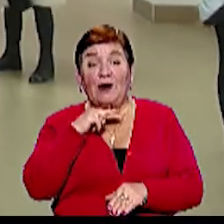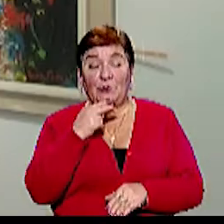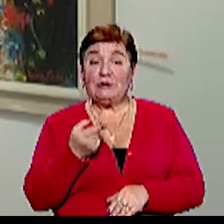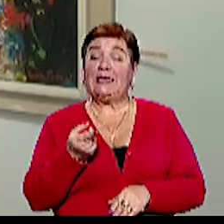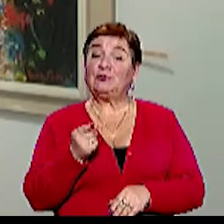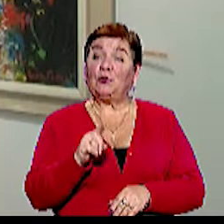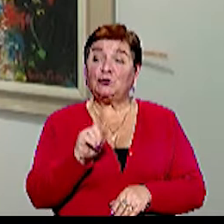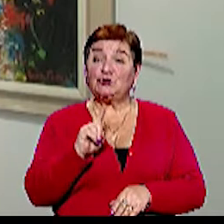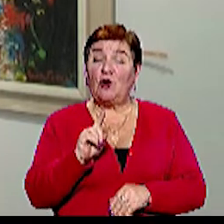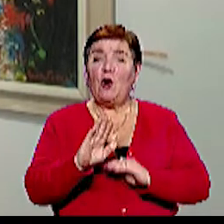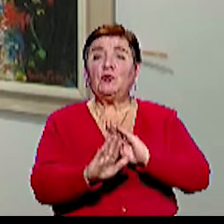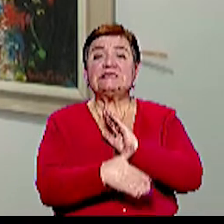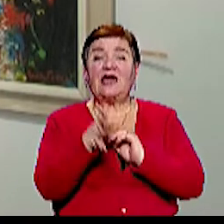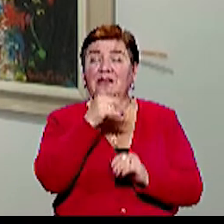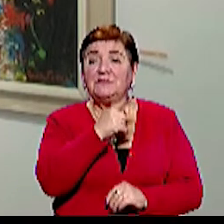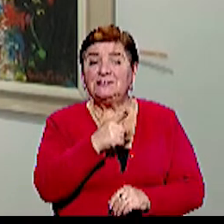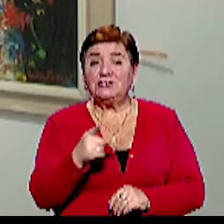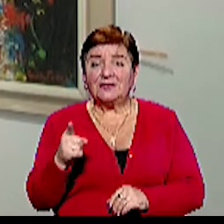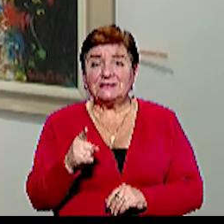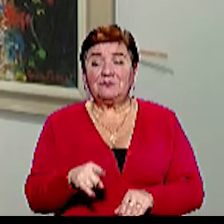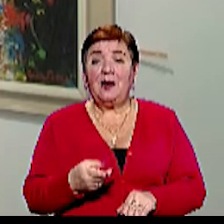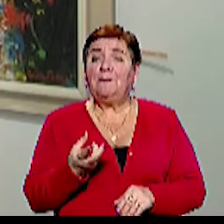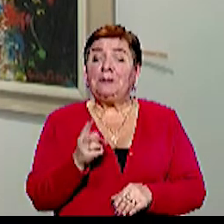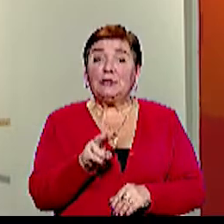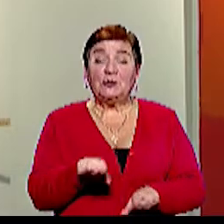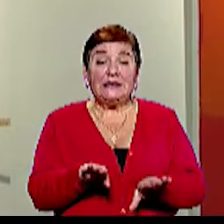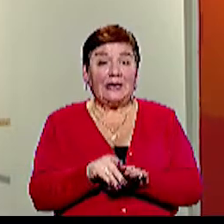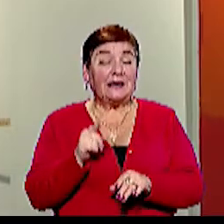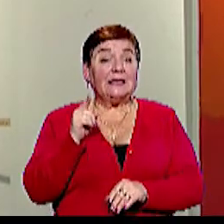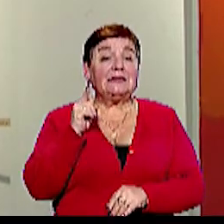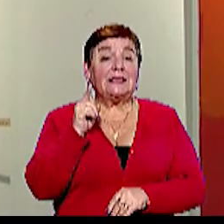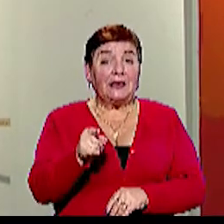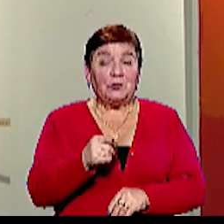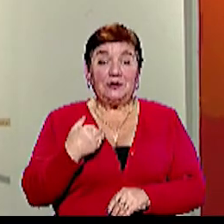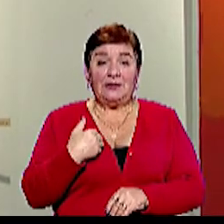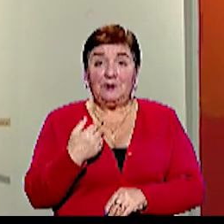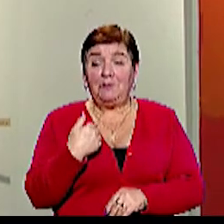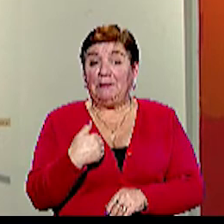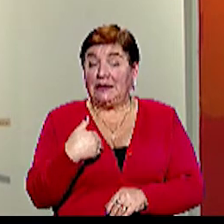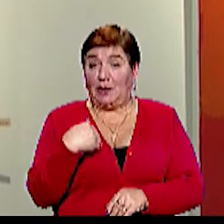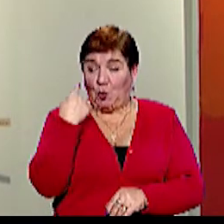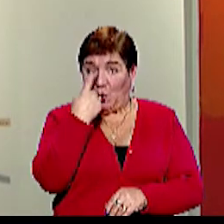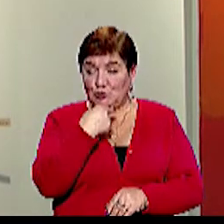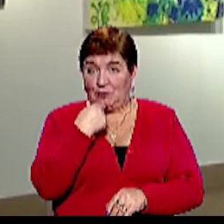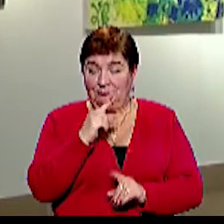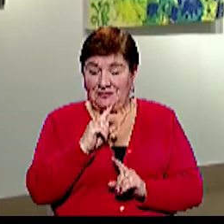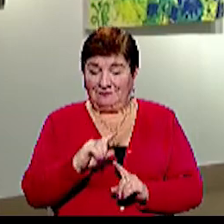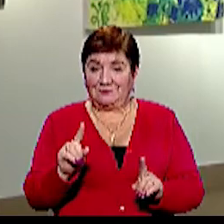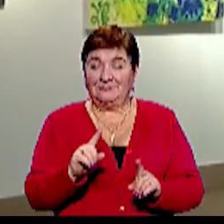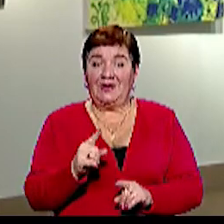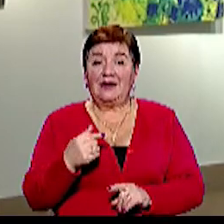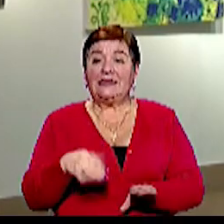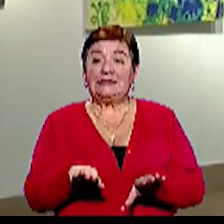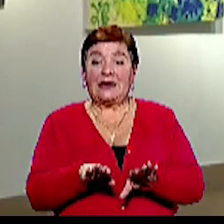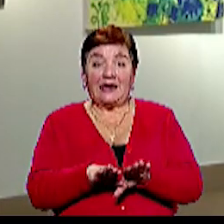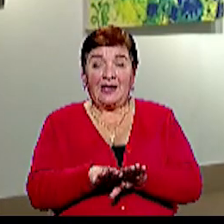що останнім часом насправді це десь відходить так далеко. Сподобалося мені особливо, вразило мене,